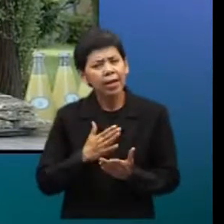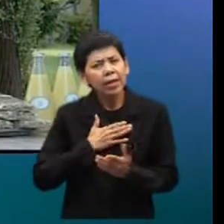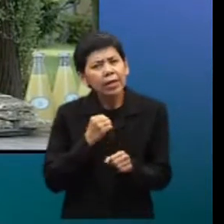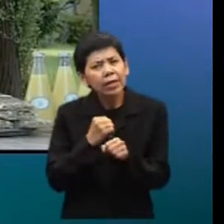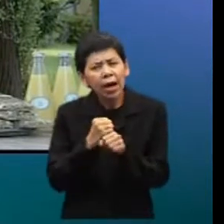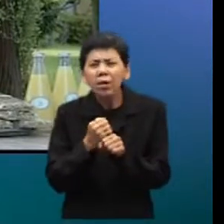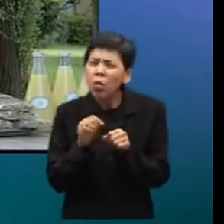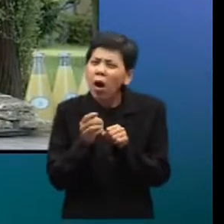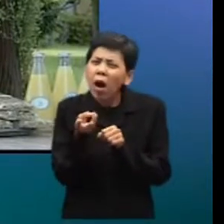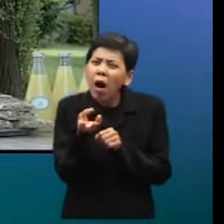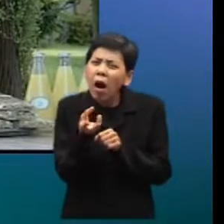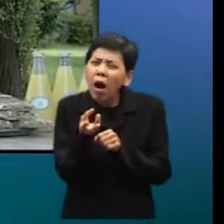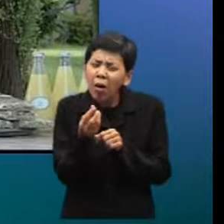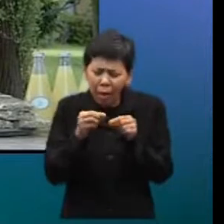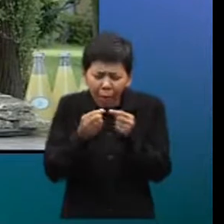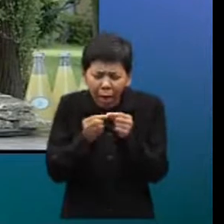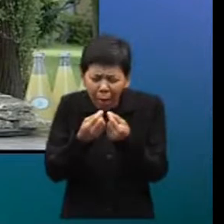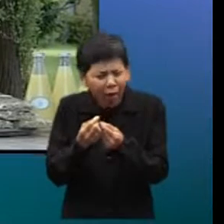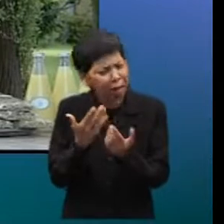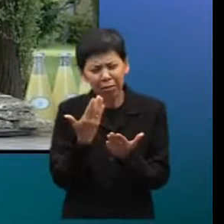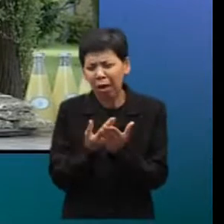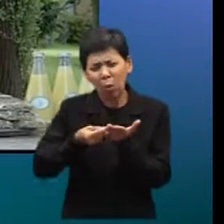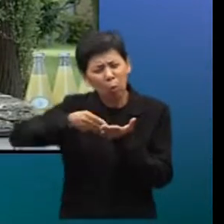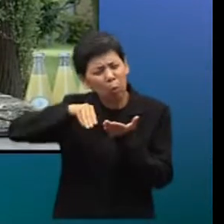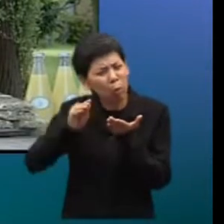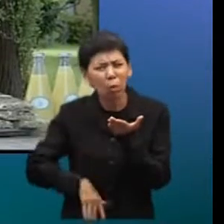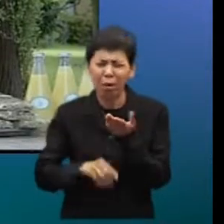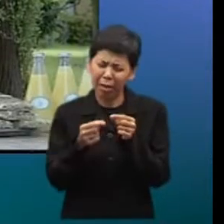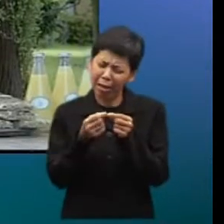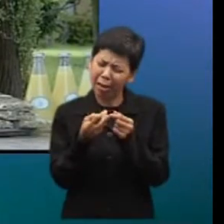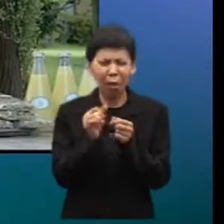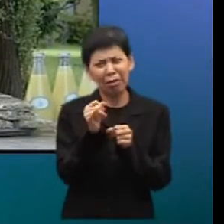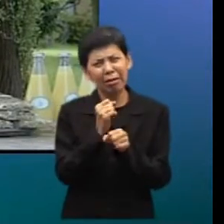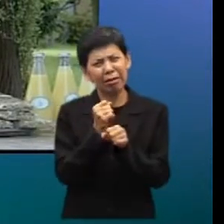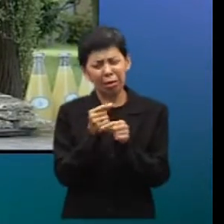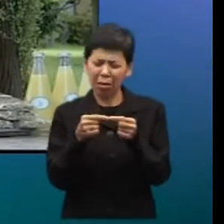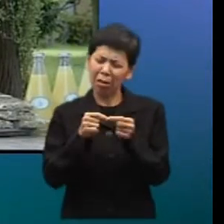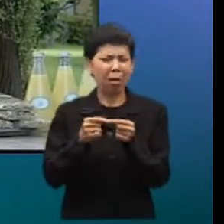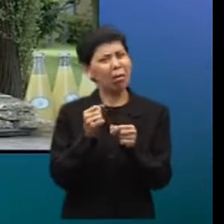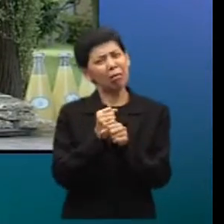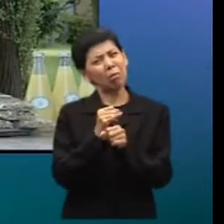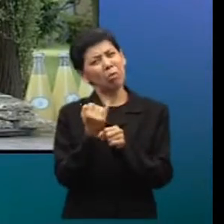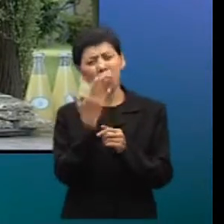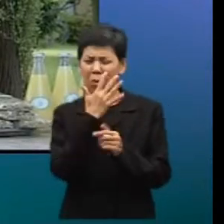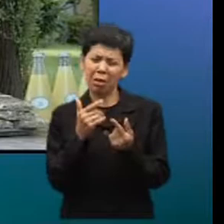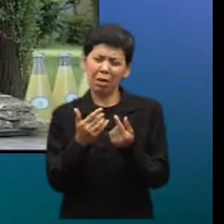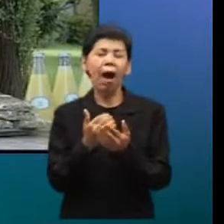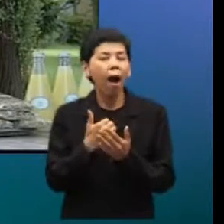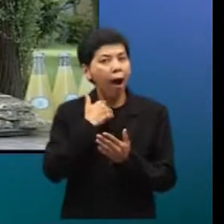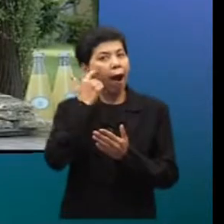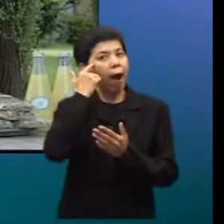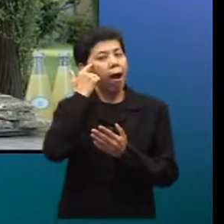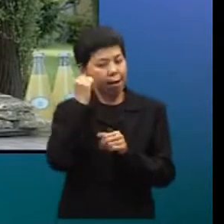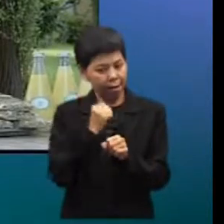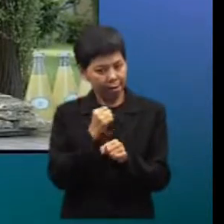าวหักซึ่งราคาจะไม่มีราคาเลยหรือบางคนอาจจะเรียกว่าปลายข้าวหรือข้าวท่อนนะคะตอนนี้เราก็เอามา